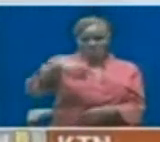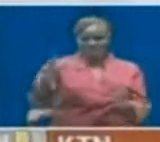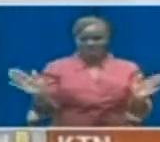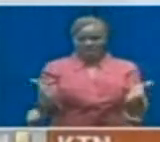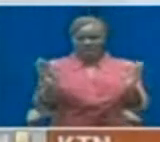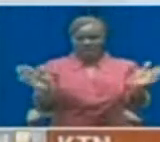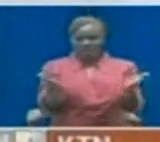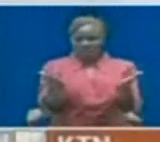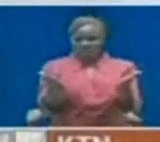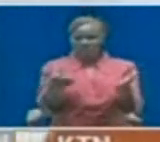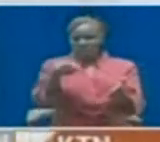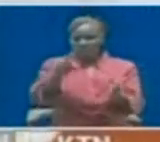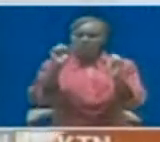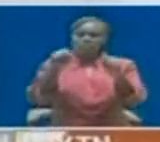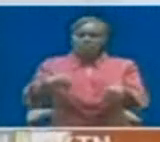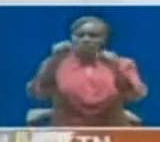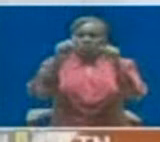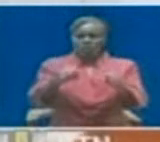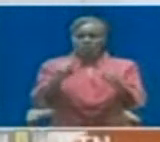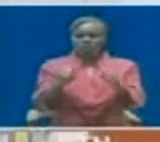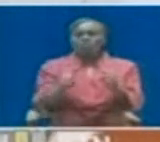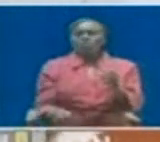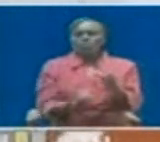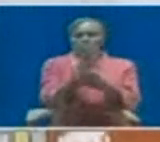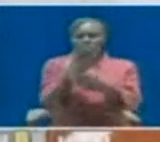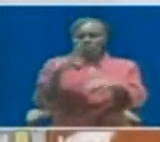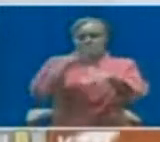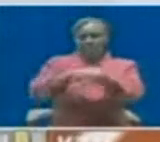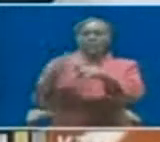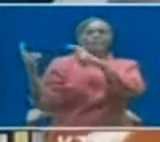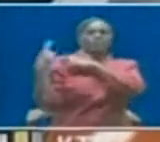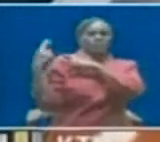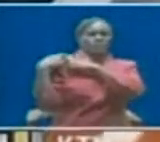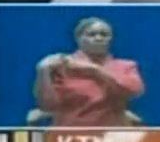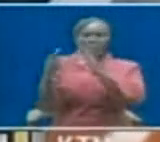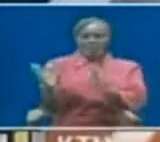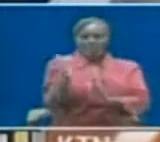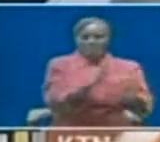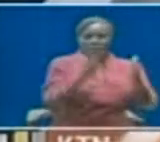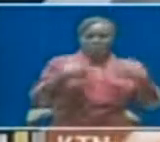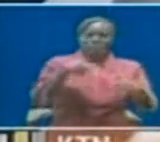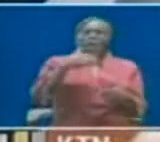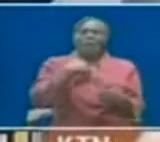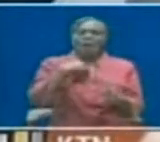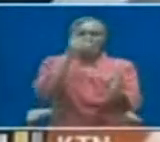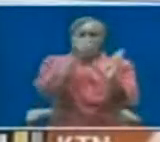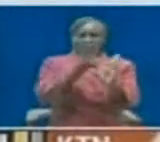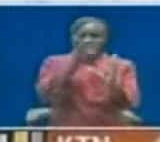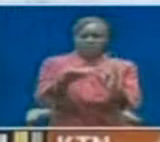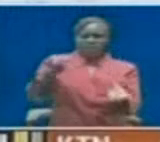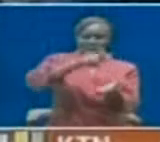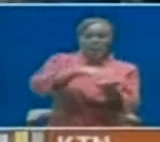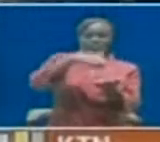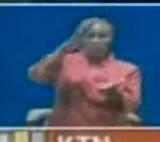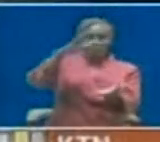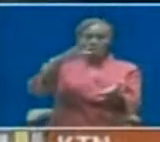we motivate them so that they can be able to come up and take up sports in a bigger way. Waandalizi watatarajia idadi ya washiriki kuongezeka